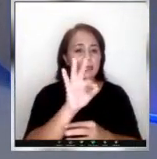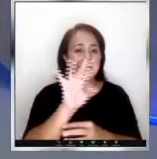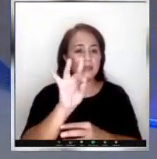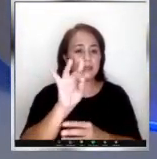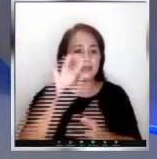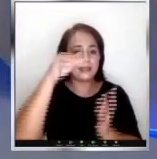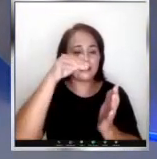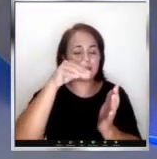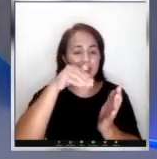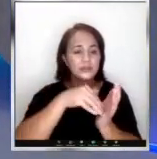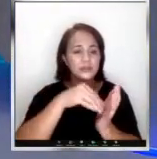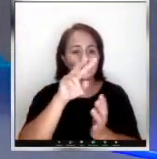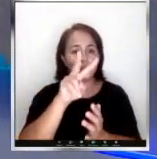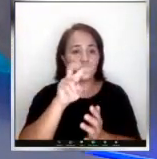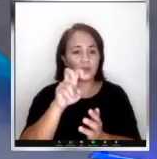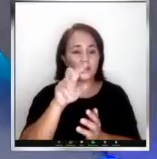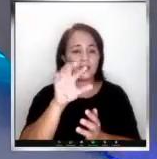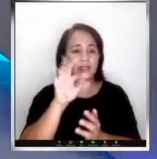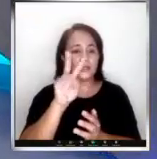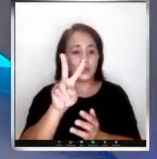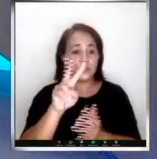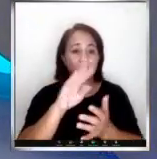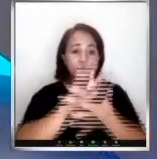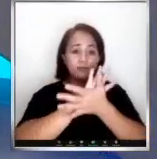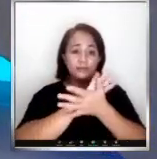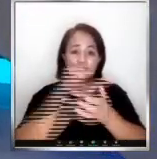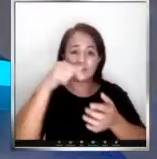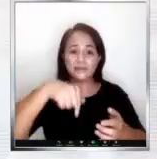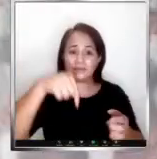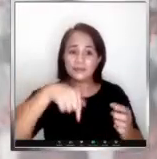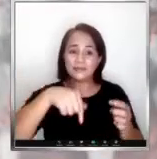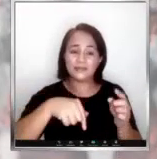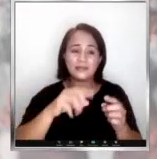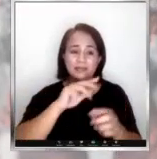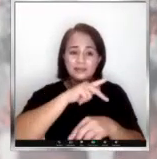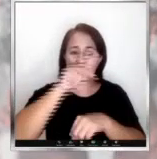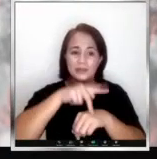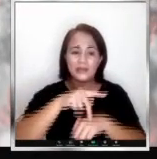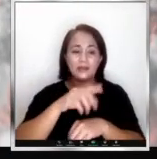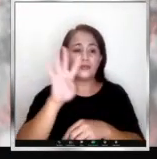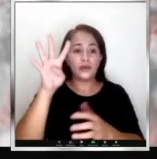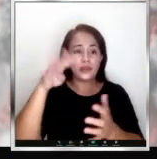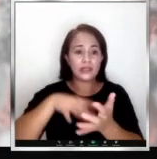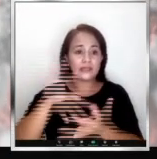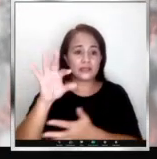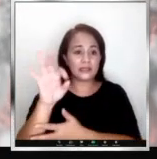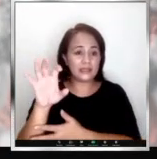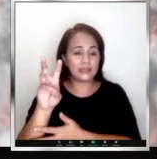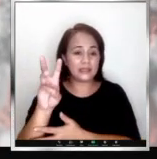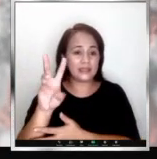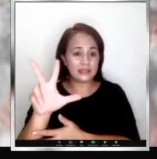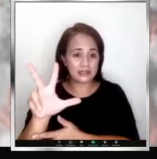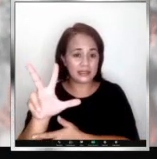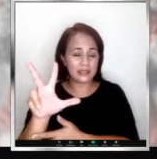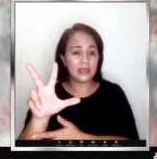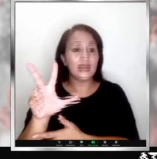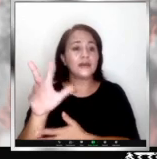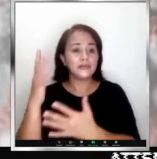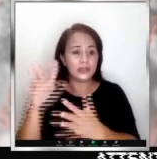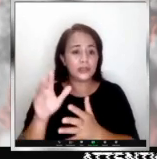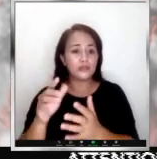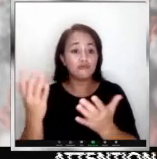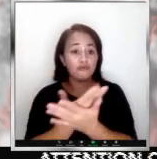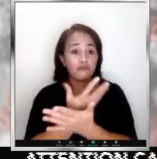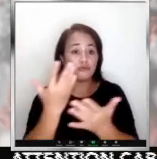98,232 ang COVID-19 cases sa Pilipinas. Nasa 4,963 ang naitalang bagong kaso.